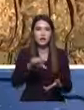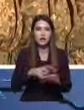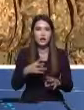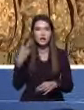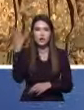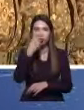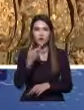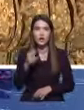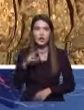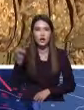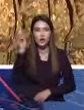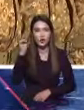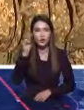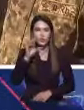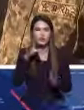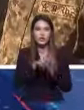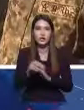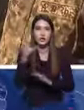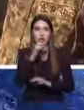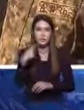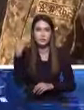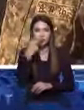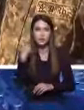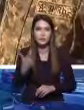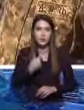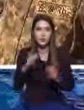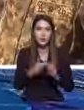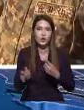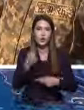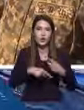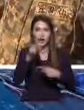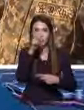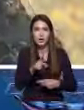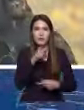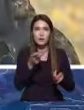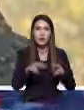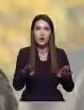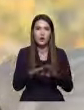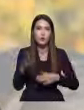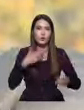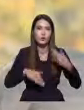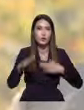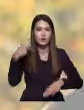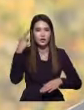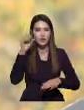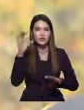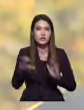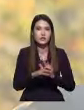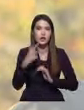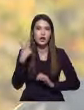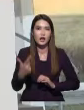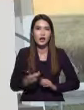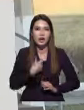грант ұсынған оқу ордасына түсе алады. Бір жыл әскерде болып, үйіне қайтуына бір ай қалғанда осындай қуанышты хабар естіген сарбаз саптан